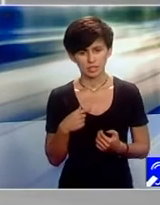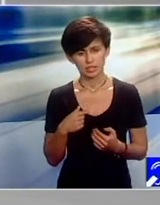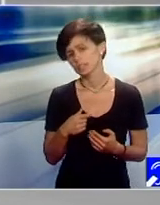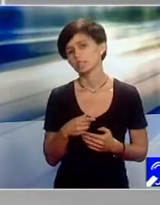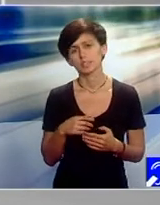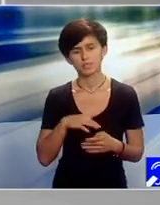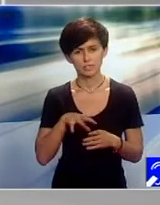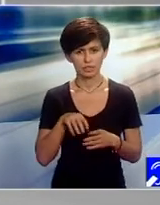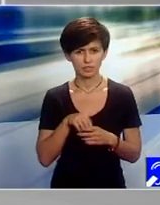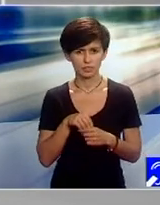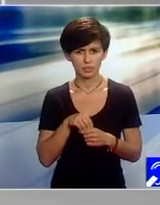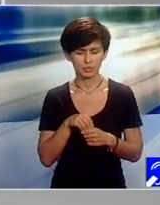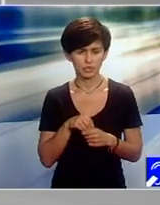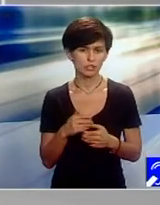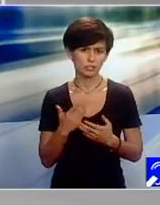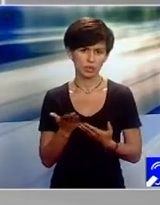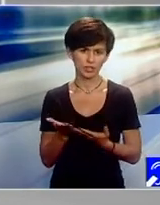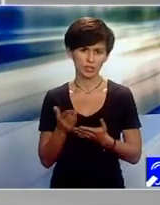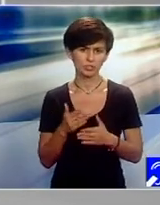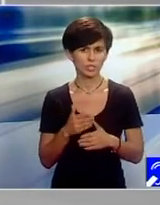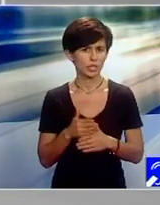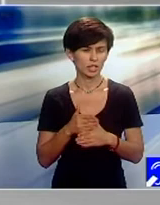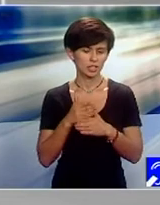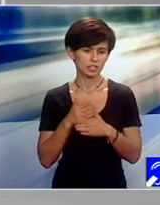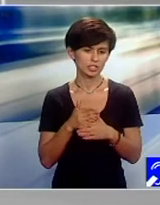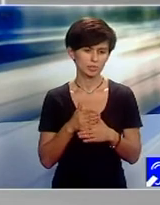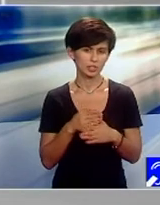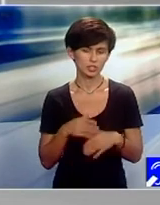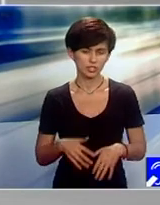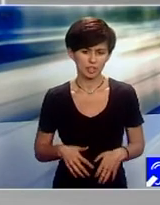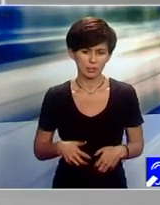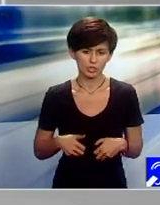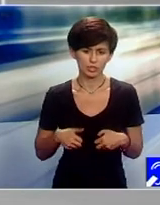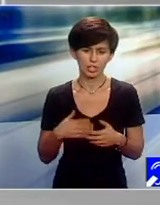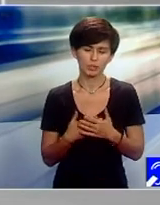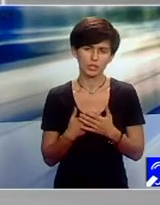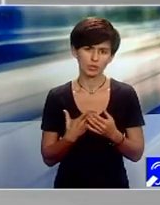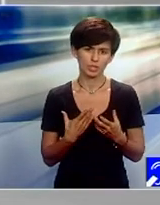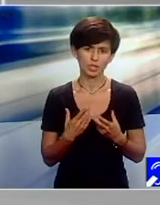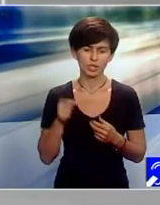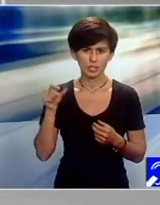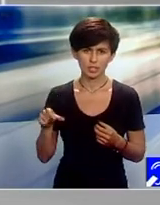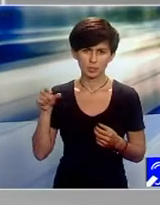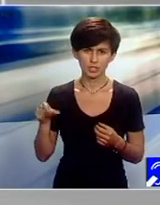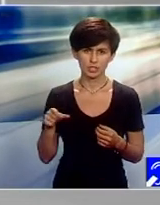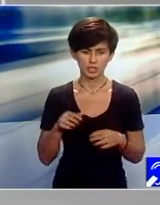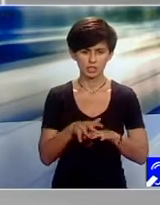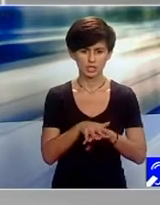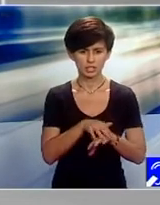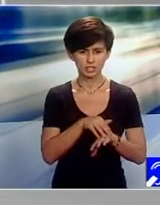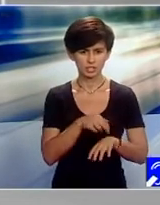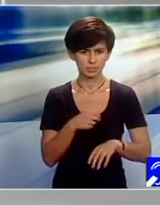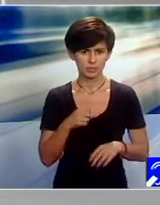și oferim și suport emoțional. Pentru că de multe ori persoanele se simt singure în situația respectivă și atunci simplu fapt că ne